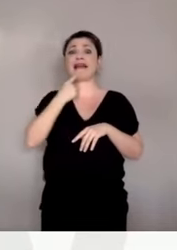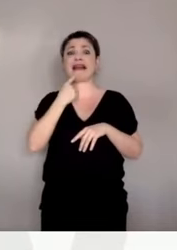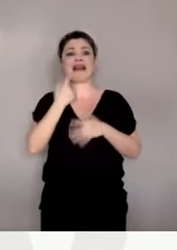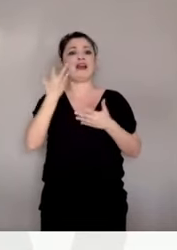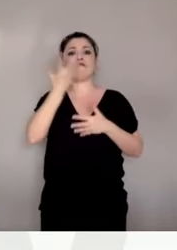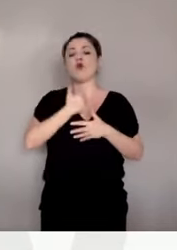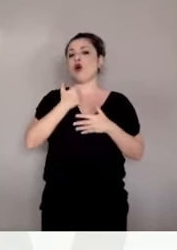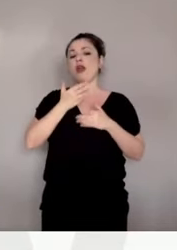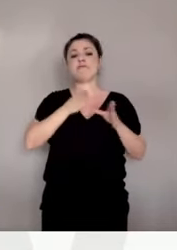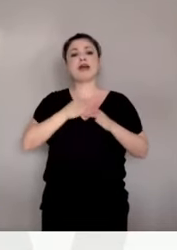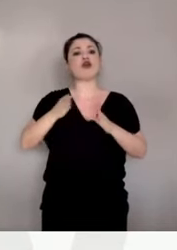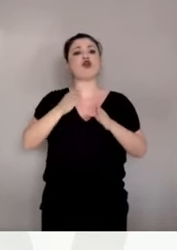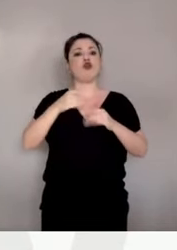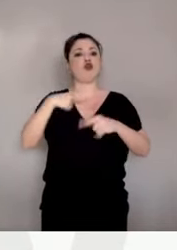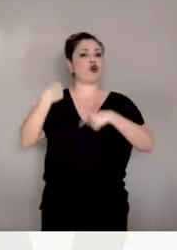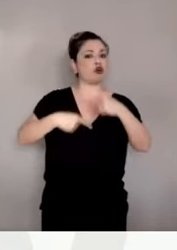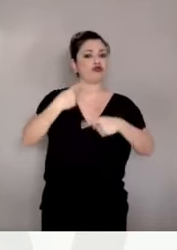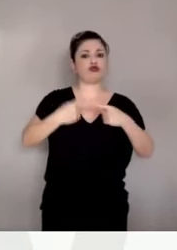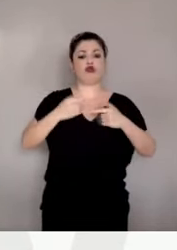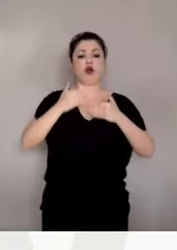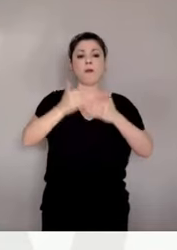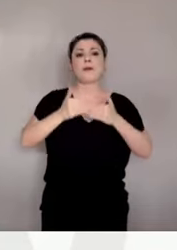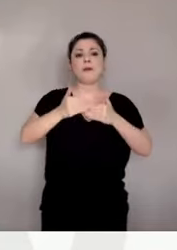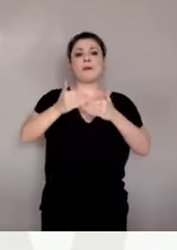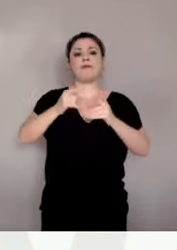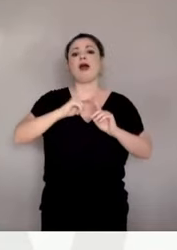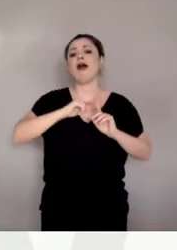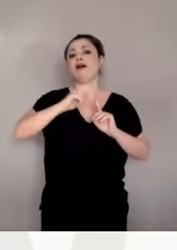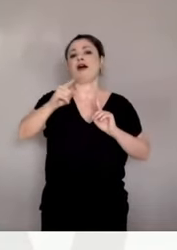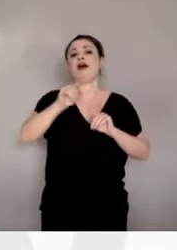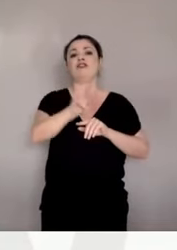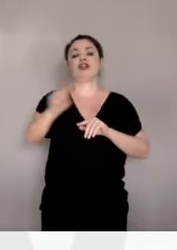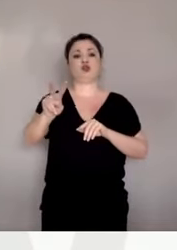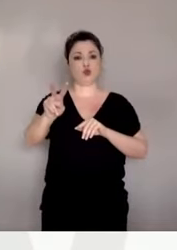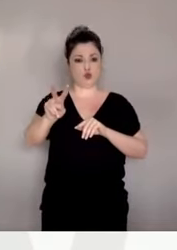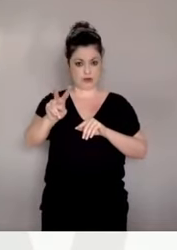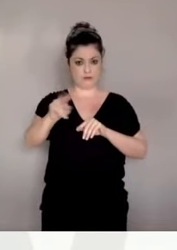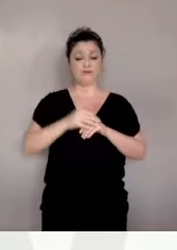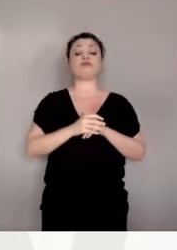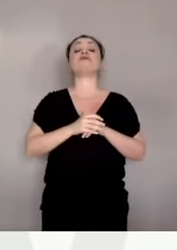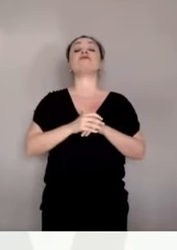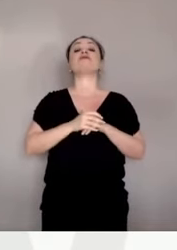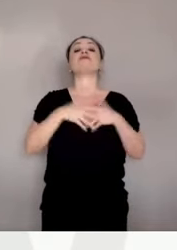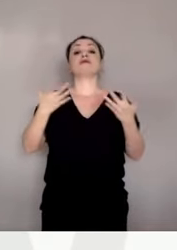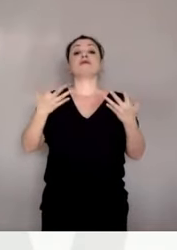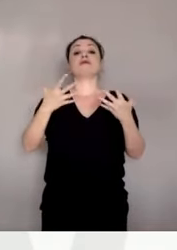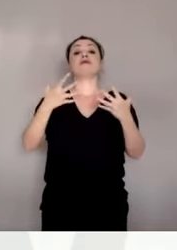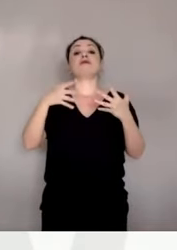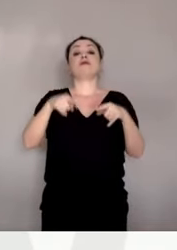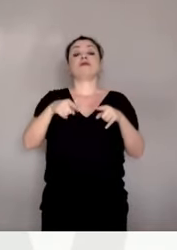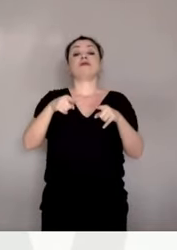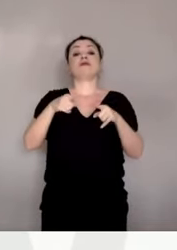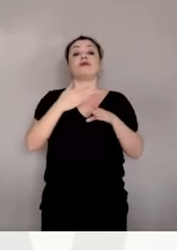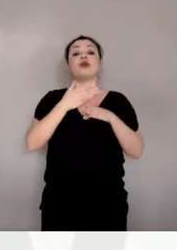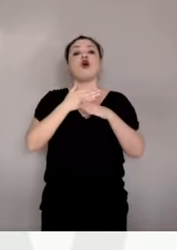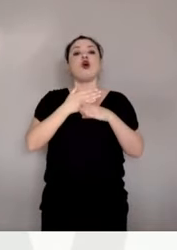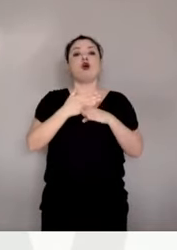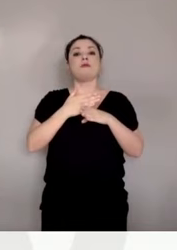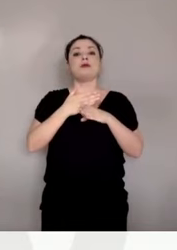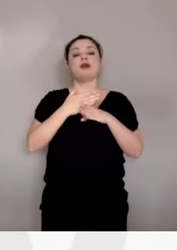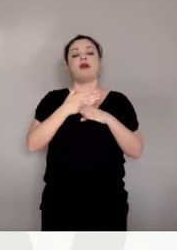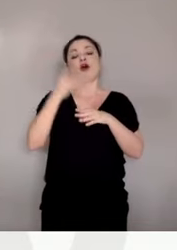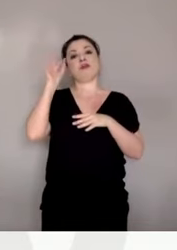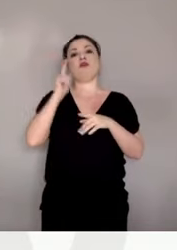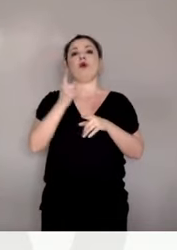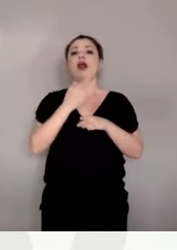accompagnarci in questo percorso a tappe verso il 22, condividendo la nostra volontà,